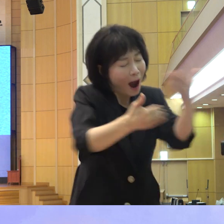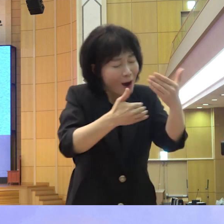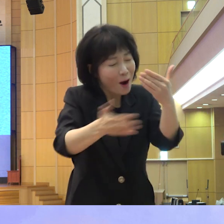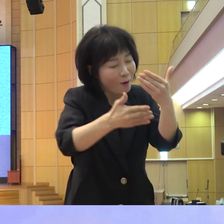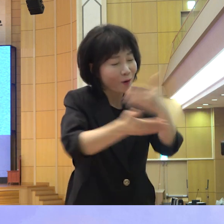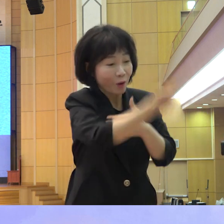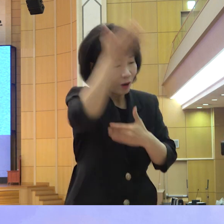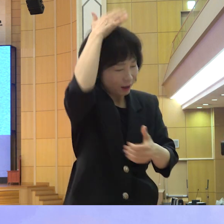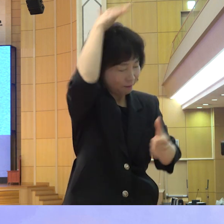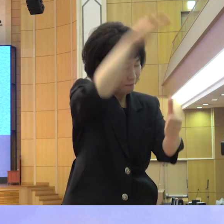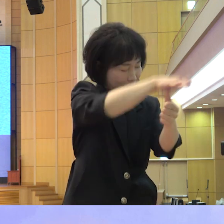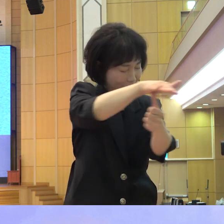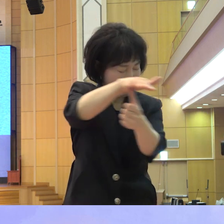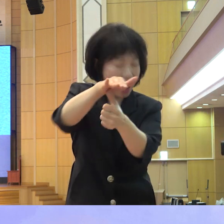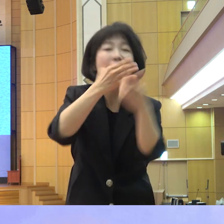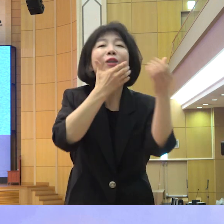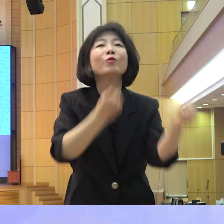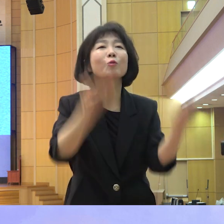저희 위에 안수하시고